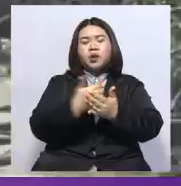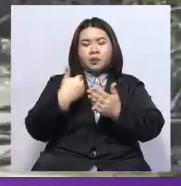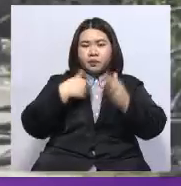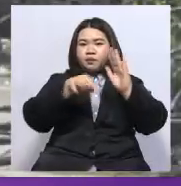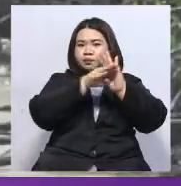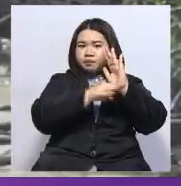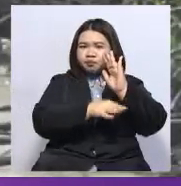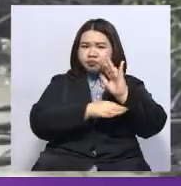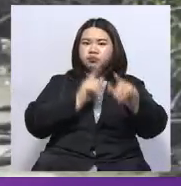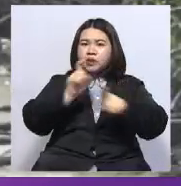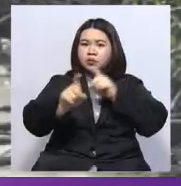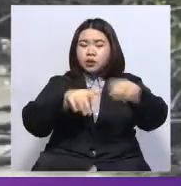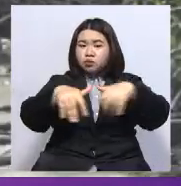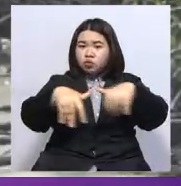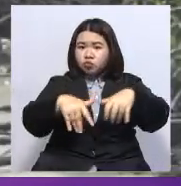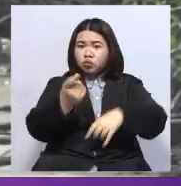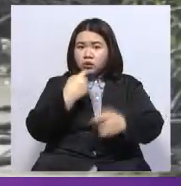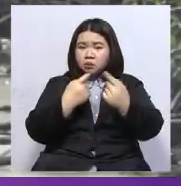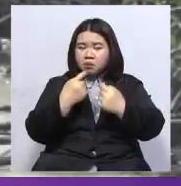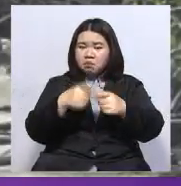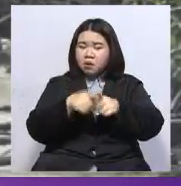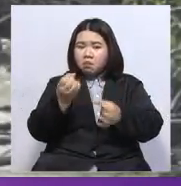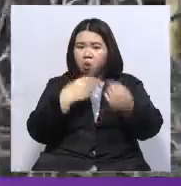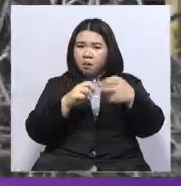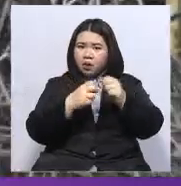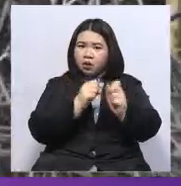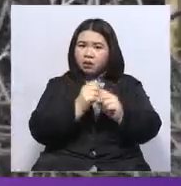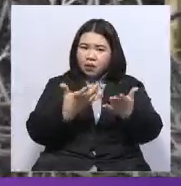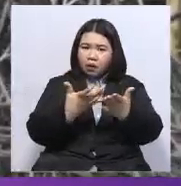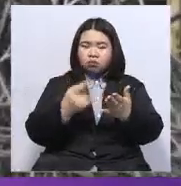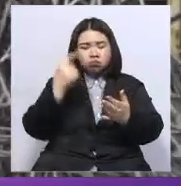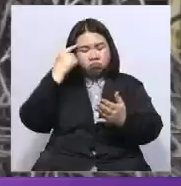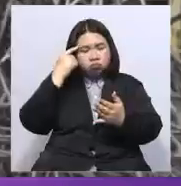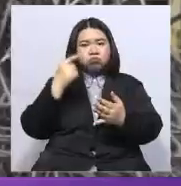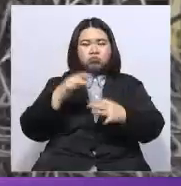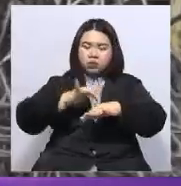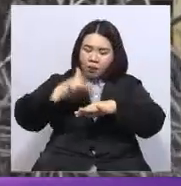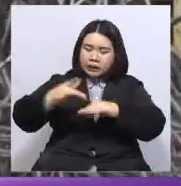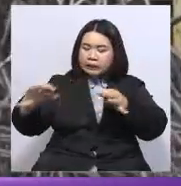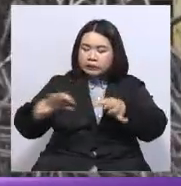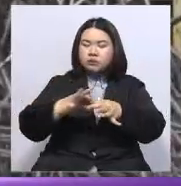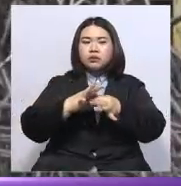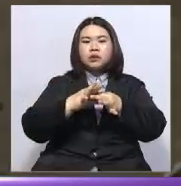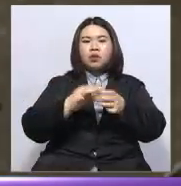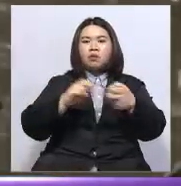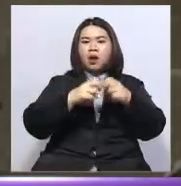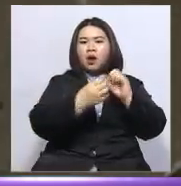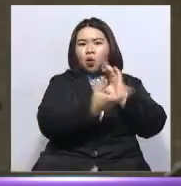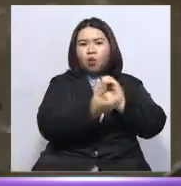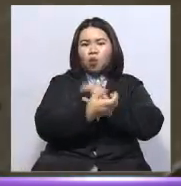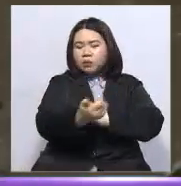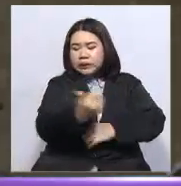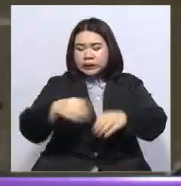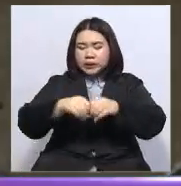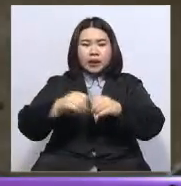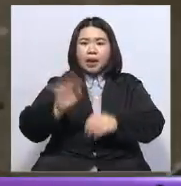านกระบวนการรับฟังความคิดเห็นจากทุกภาคส่วนที่เกี่ยวข้องมุ่งเน้นความสอดคล้องกับธรรมชาติไม่ส่งผลต่อเนื่องไปยังพื้นที่ข้